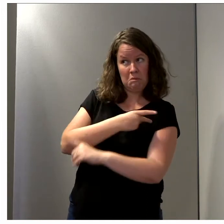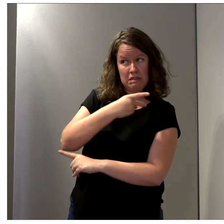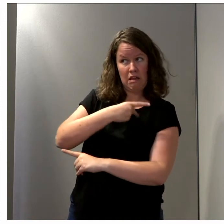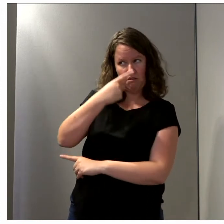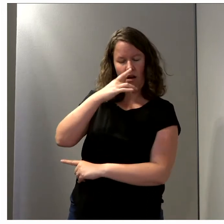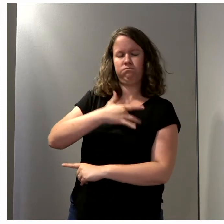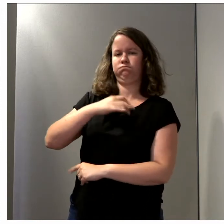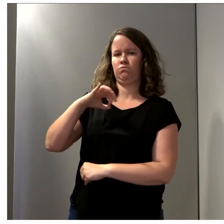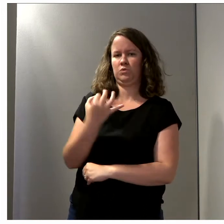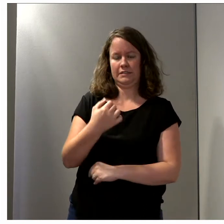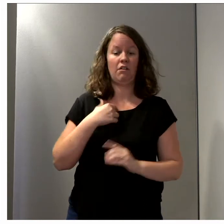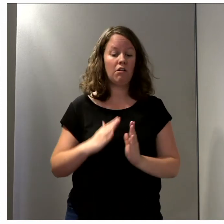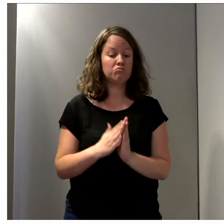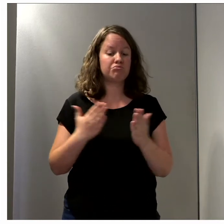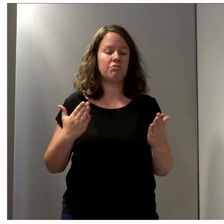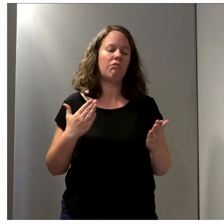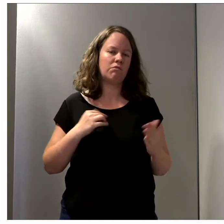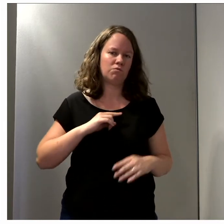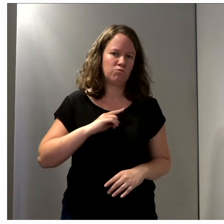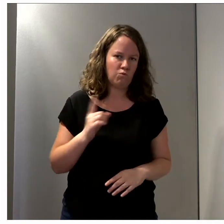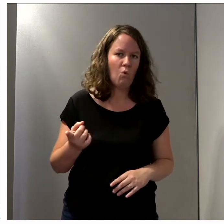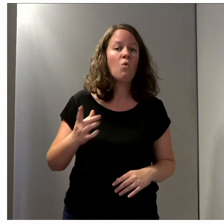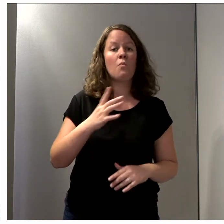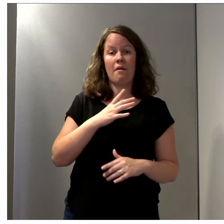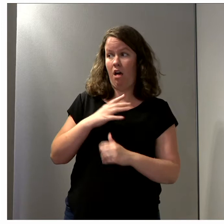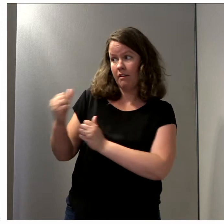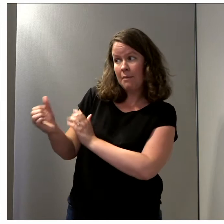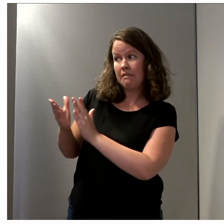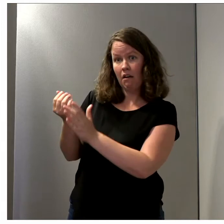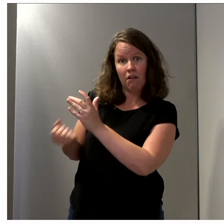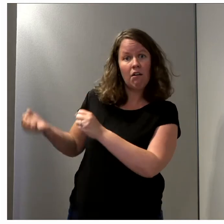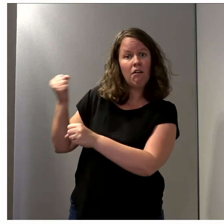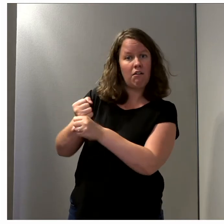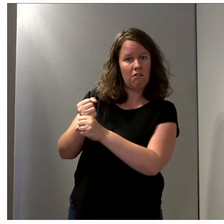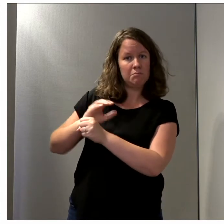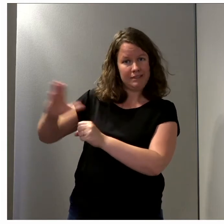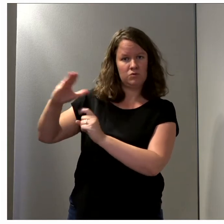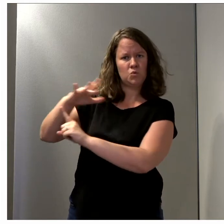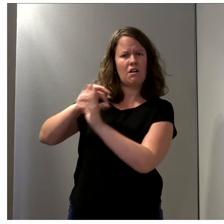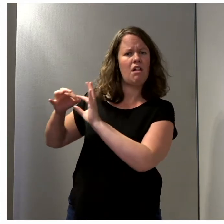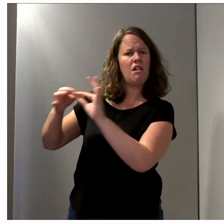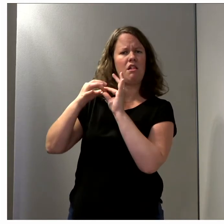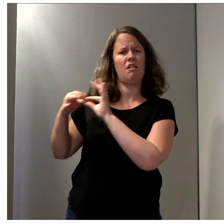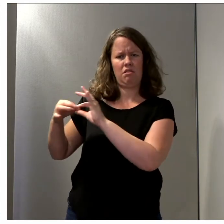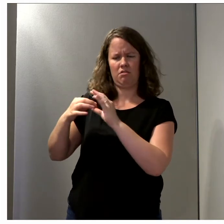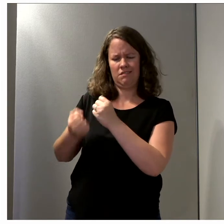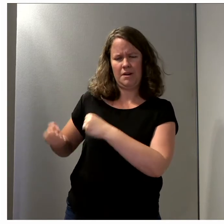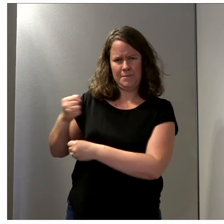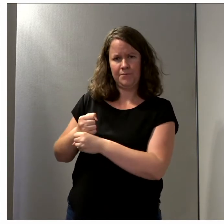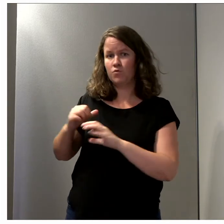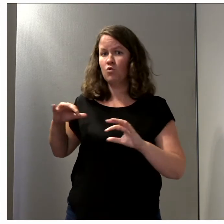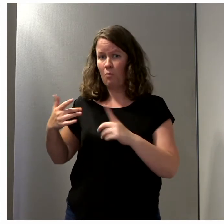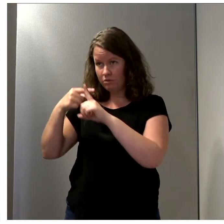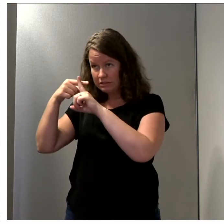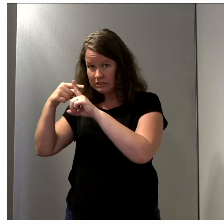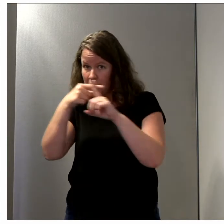seul parce qu'on ne sait pas faire, mais on l'a conçu avec l'aide d'un cabinet de design social dont l'intérêt était de cibler l'identité des aidants et qui s'est